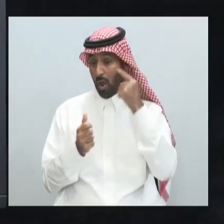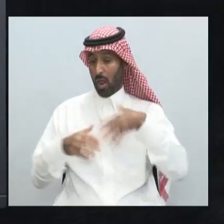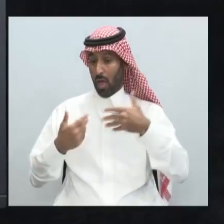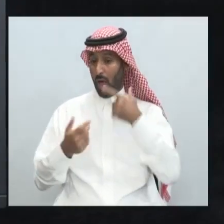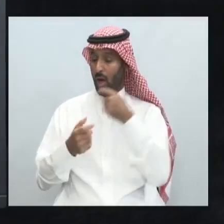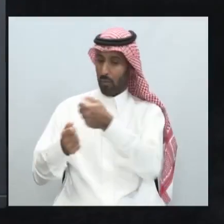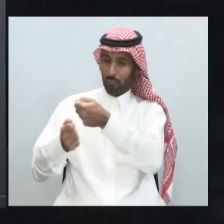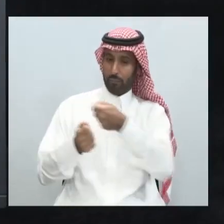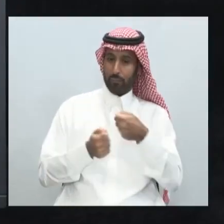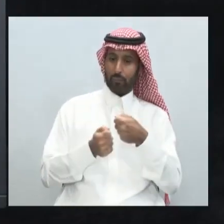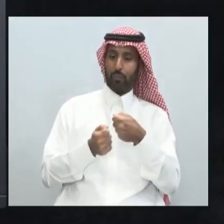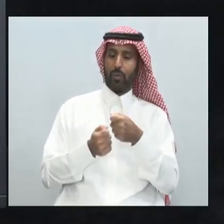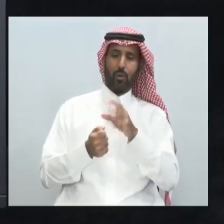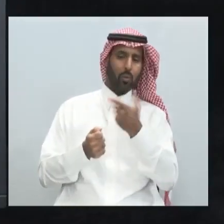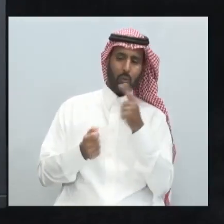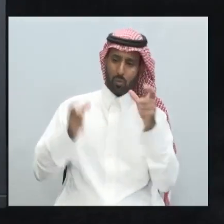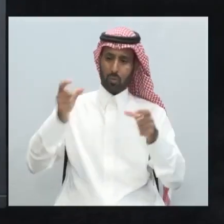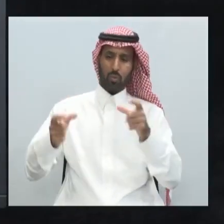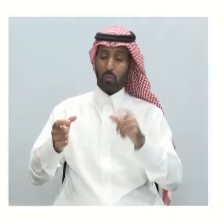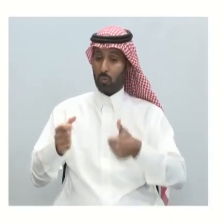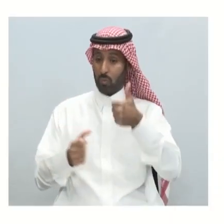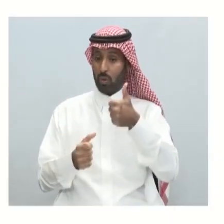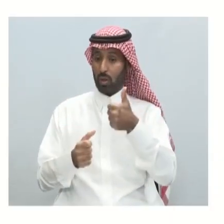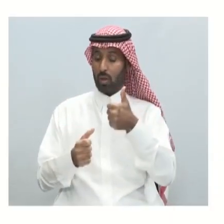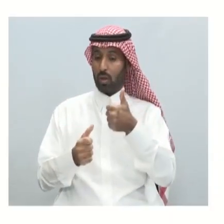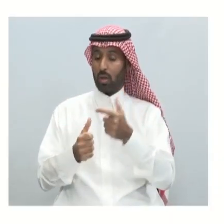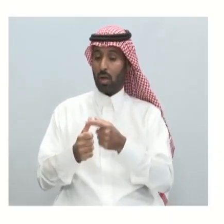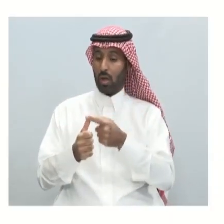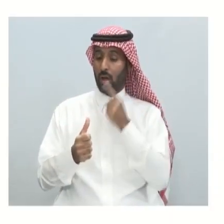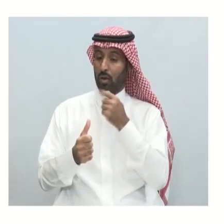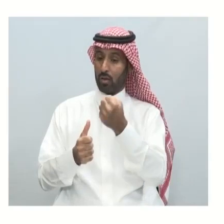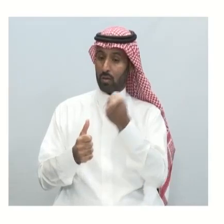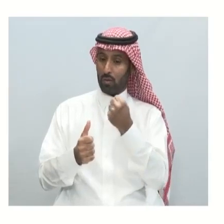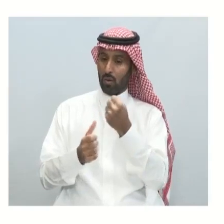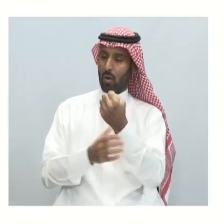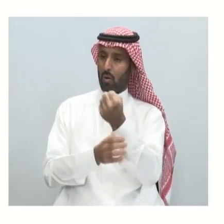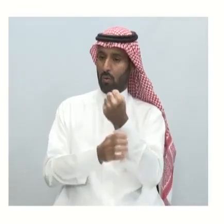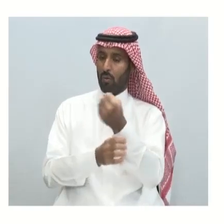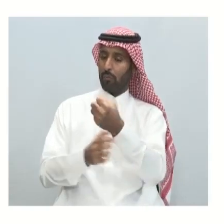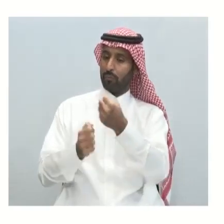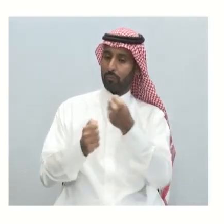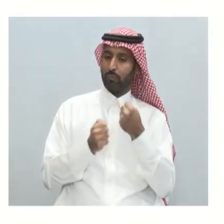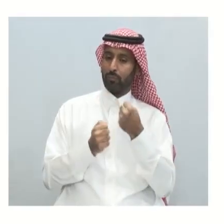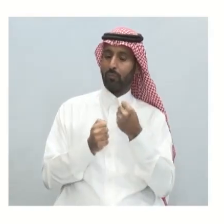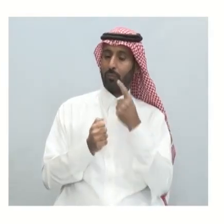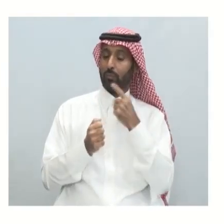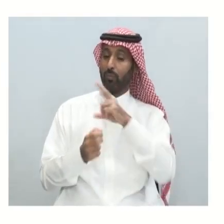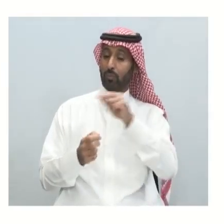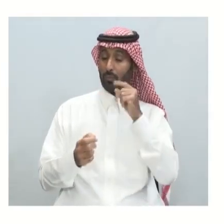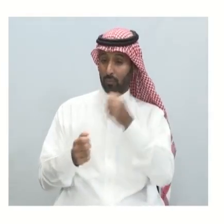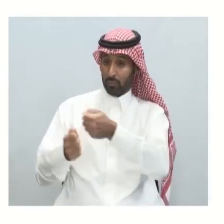لعبه الحبل اي الفريقين فاز اذا بحسب قوه اذرعته مثل لعبه